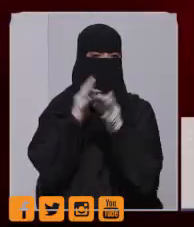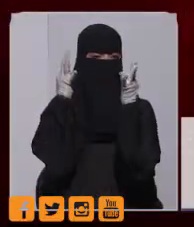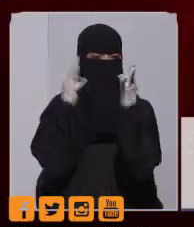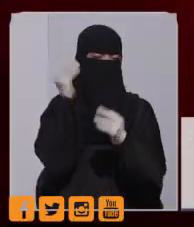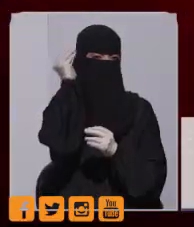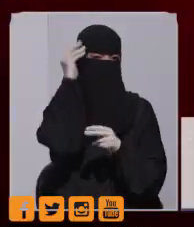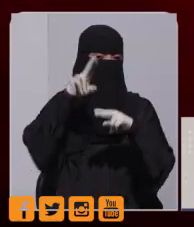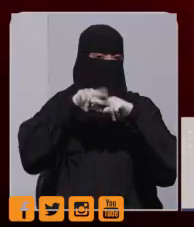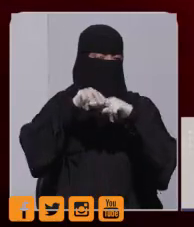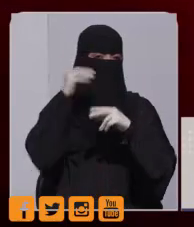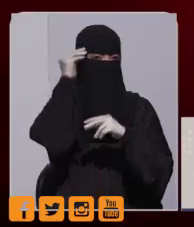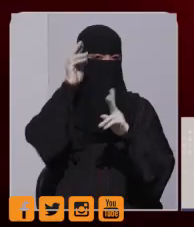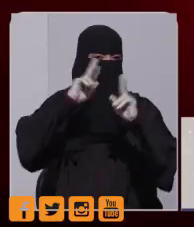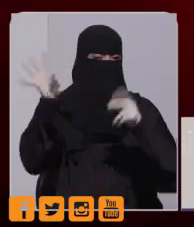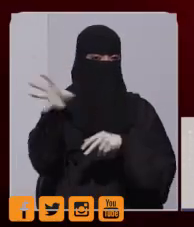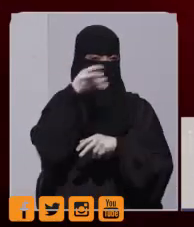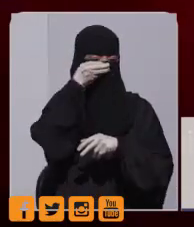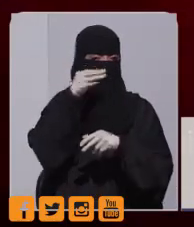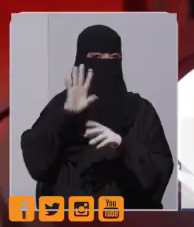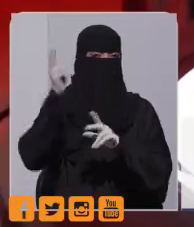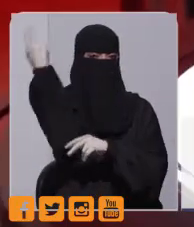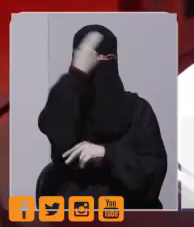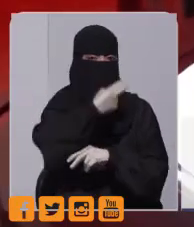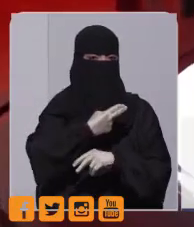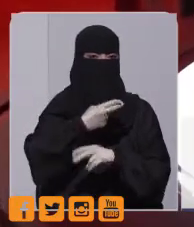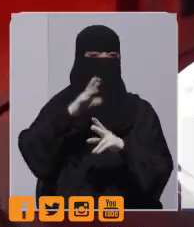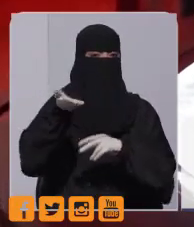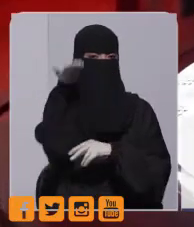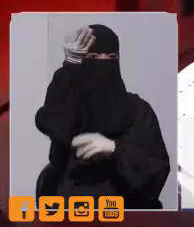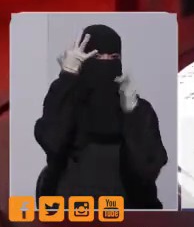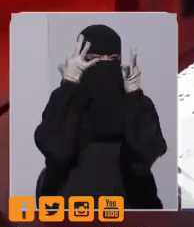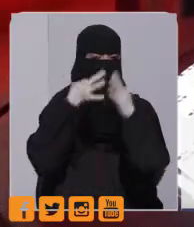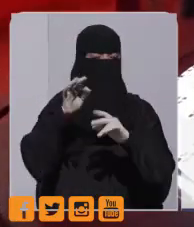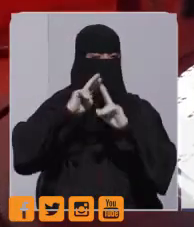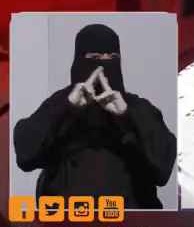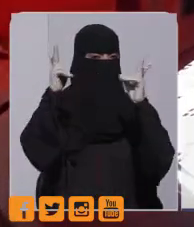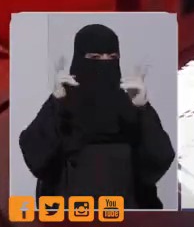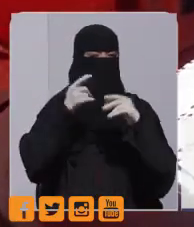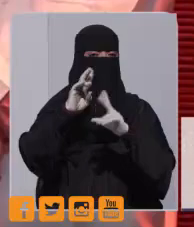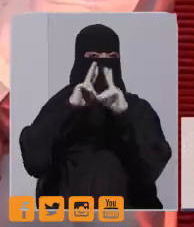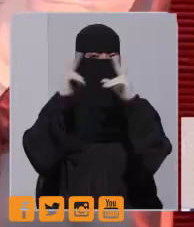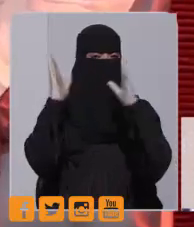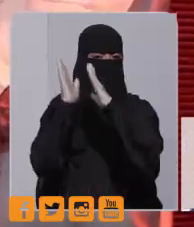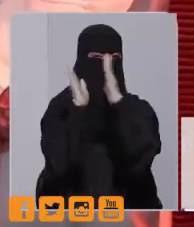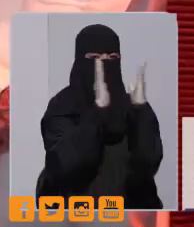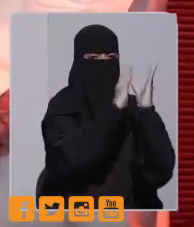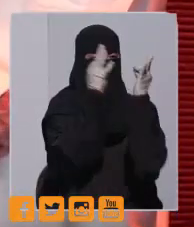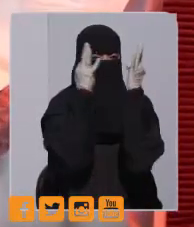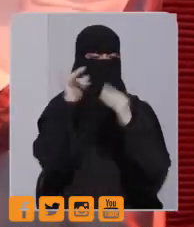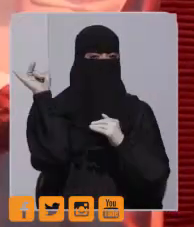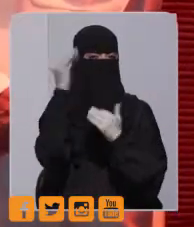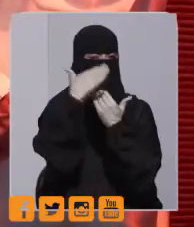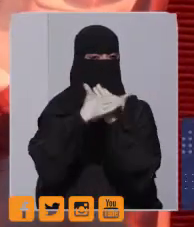مركز معرفيا لدعم خبراء ومصممي الحلول المستقبليه المبتكره في مختلف القطاعات التي